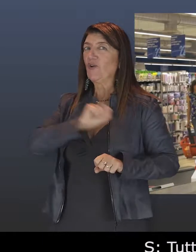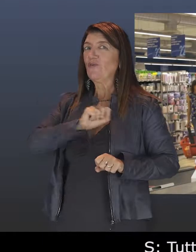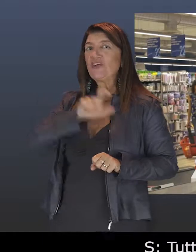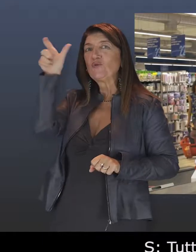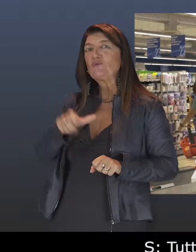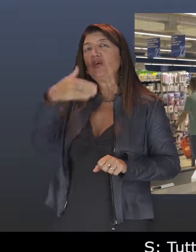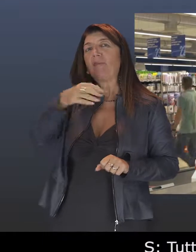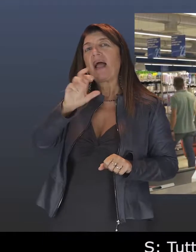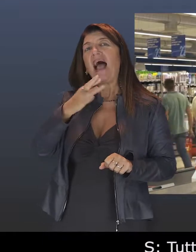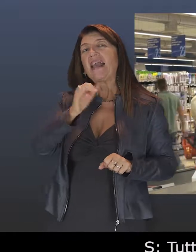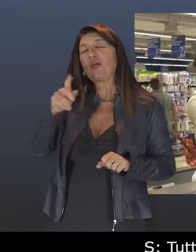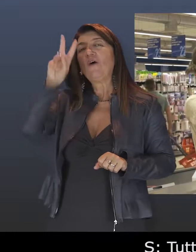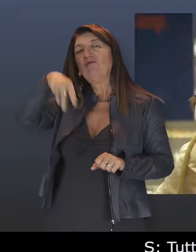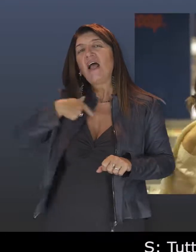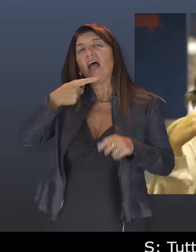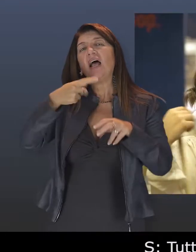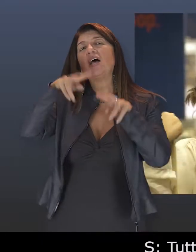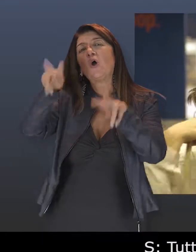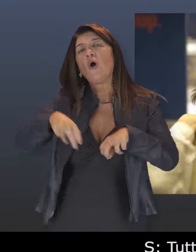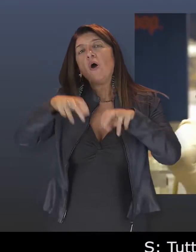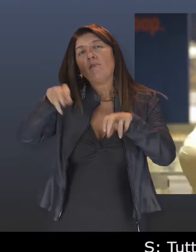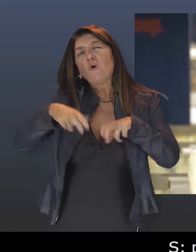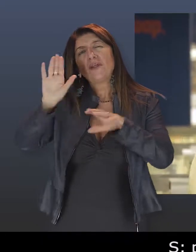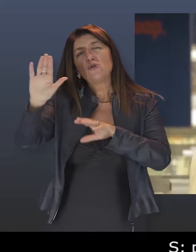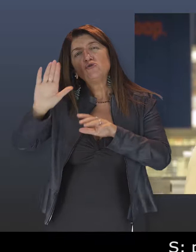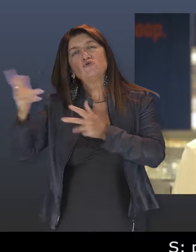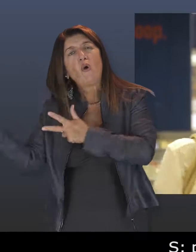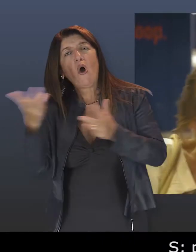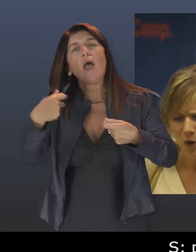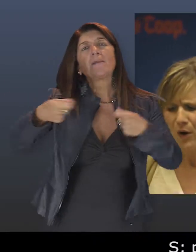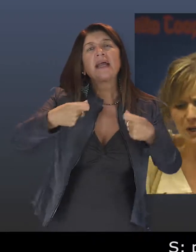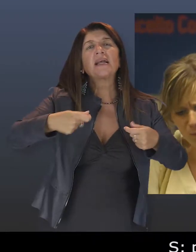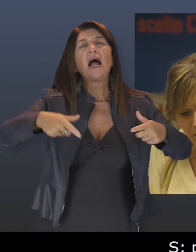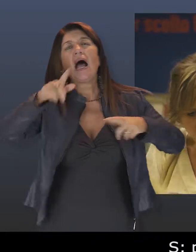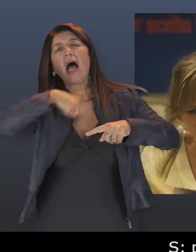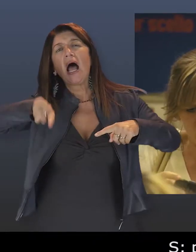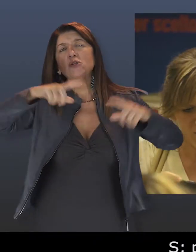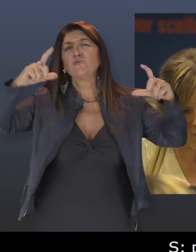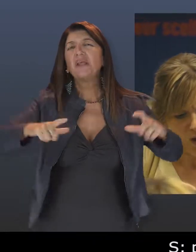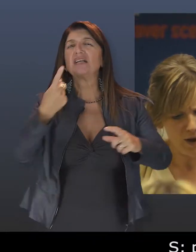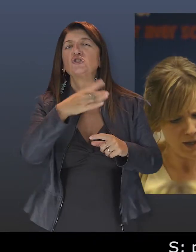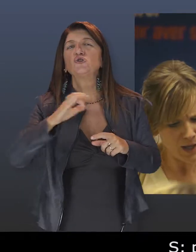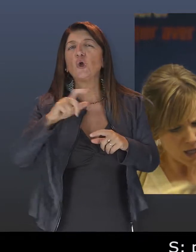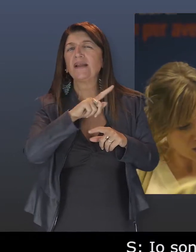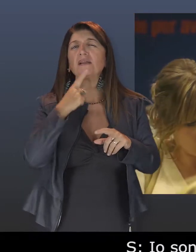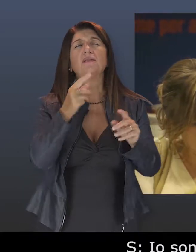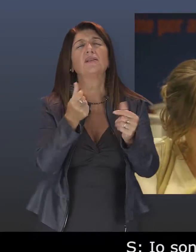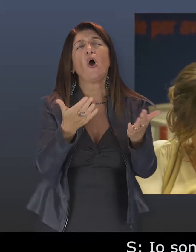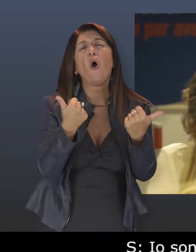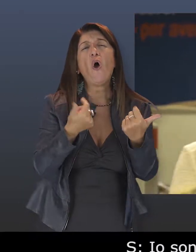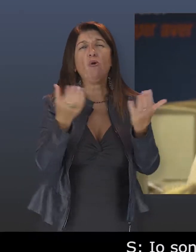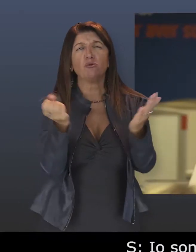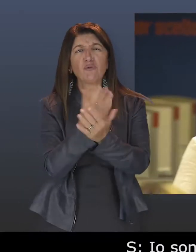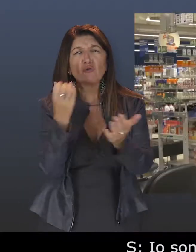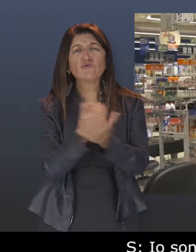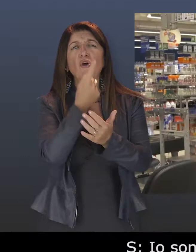al mercato dei contadini. Si compra davvero bene a buon prezzo. Poi ci sono tutti i produttori, gli puoi chiedere quello che vuoi. Io sono andata